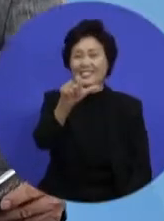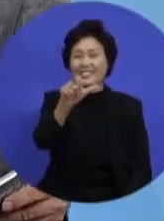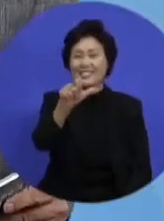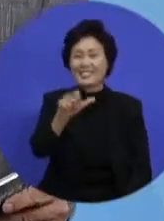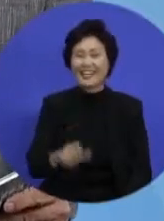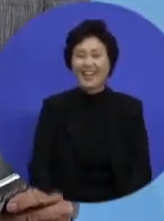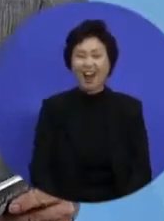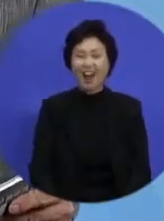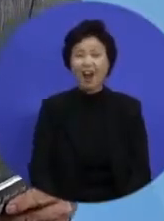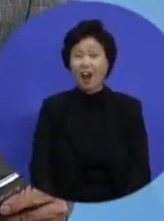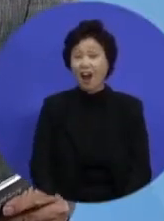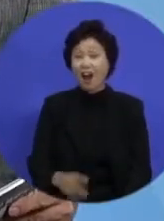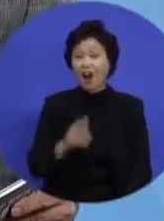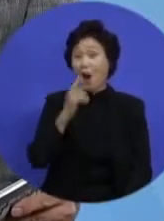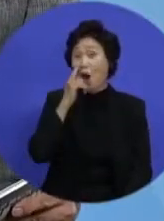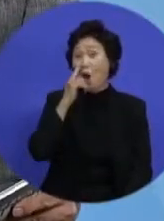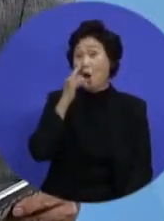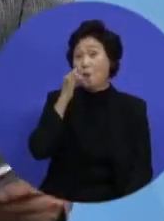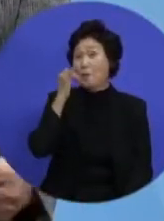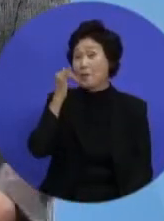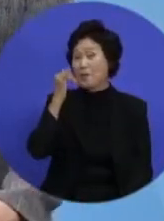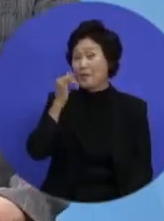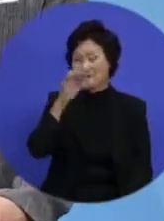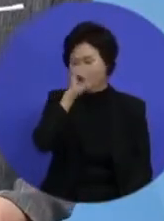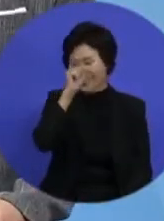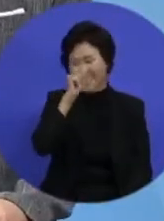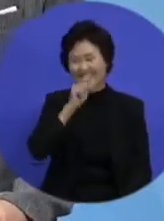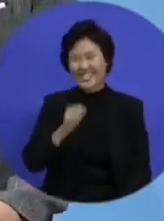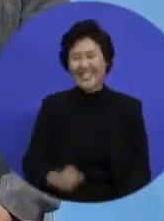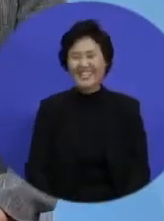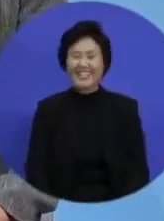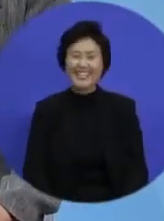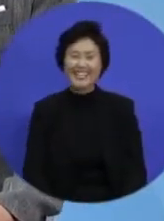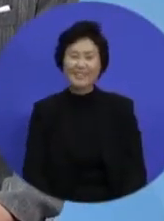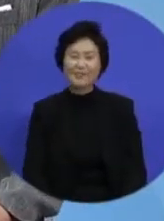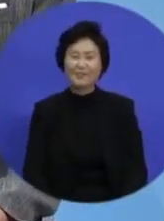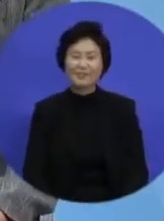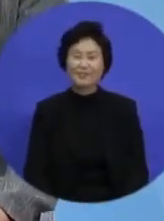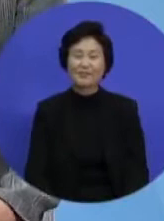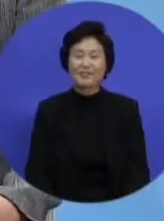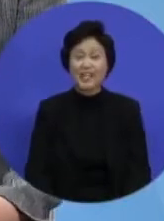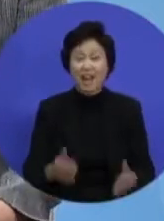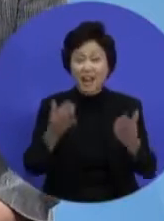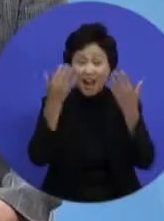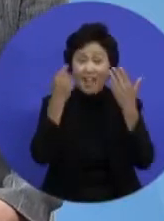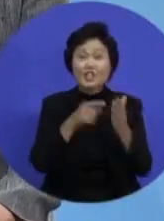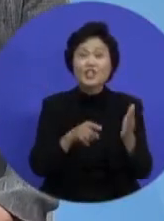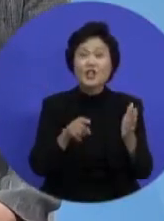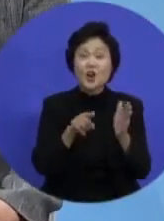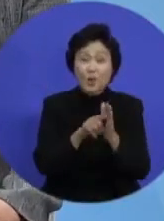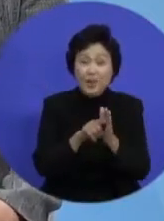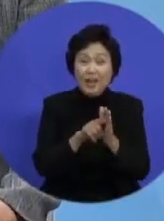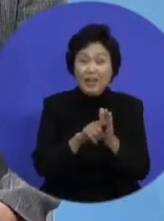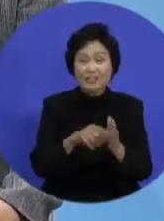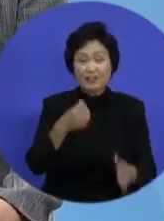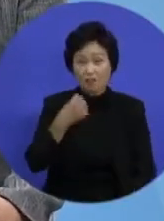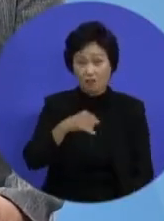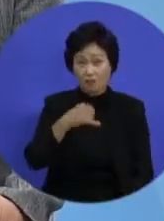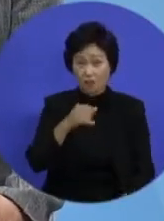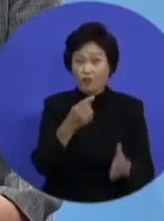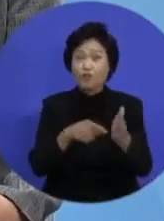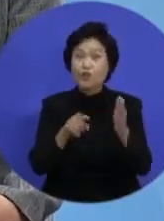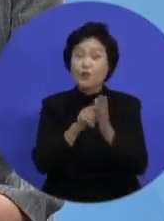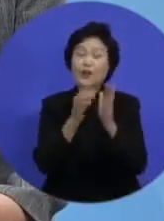좋으시겠다 부모님은. 어머니 계시잖아요, 어머니. 그러니까. 자, 어머니 김미혜성 교사님. 네. 학교를 네. 위해서 또 다음 세대 우리 자녀들을 위해서 기도